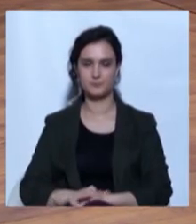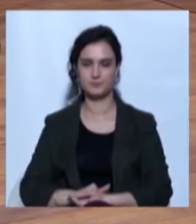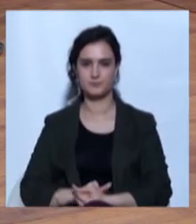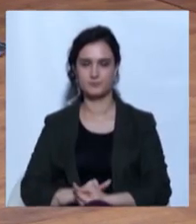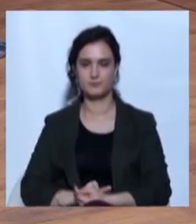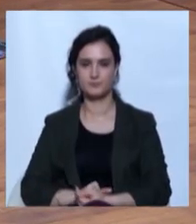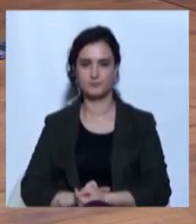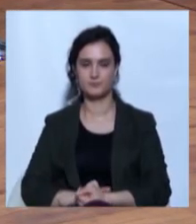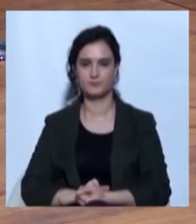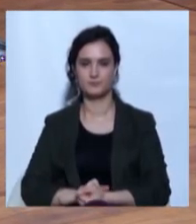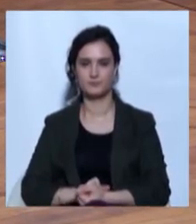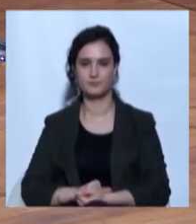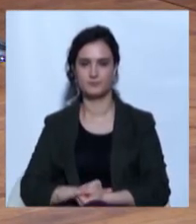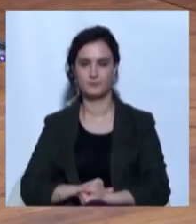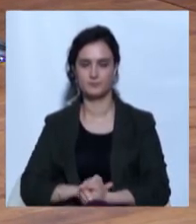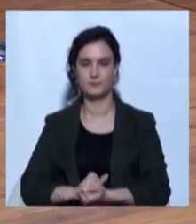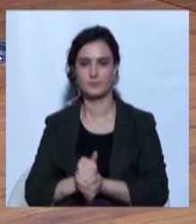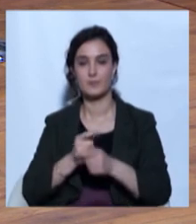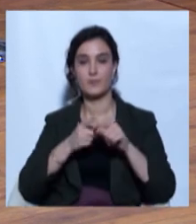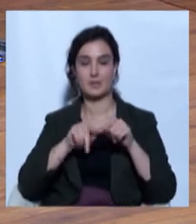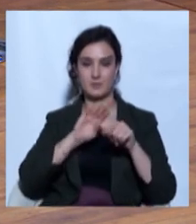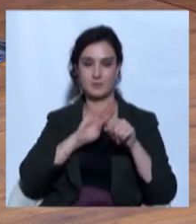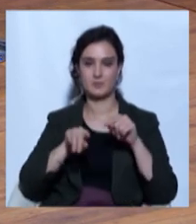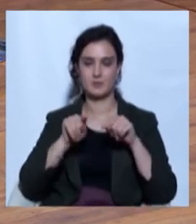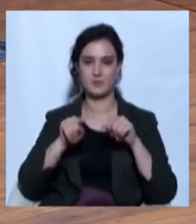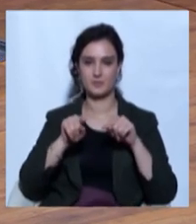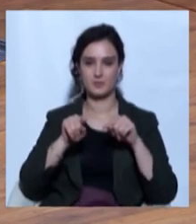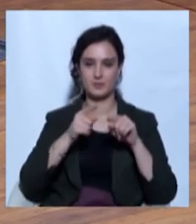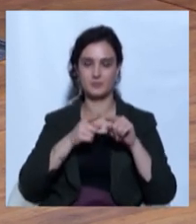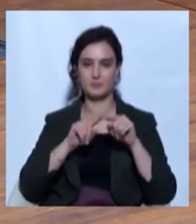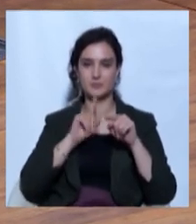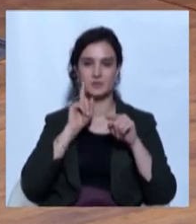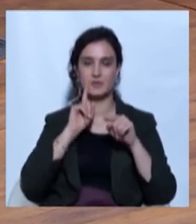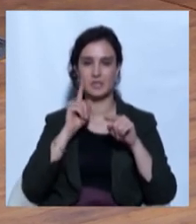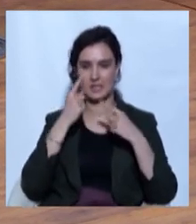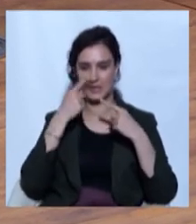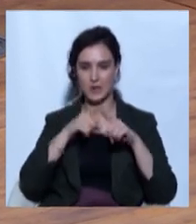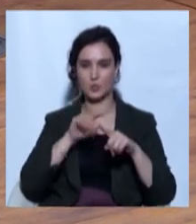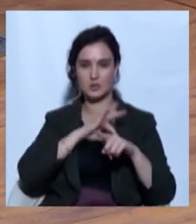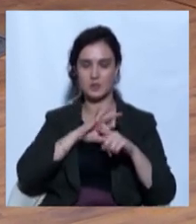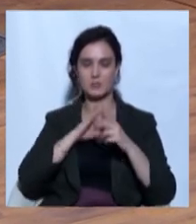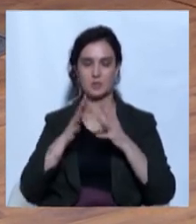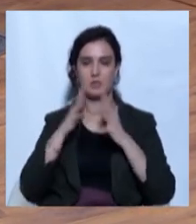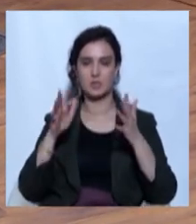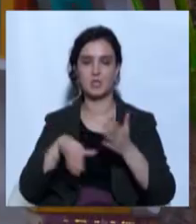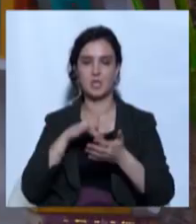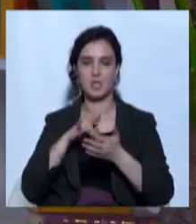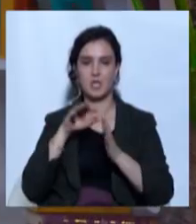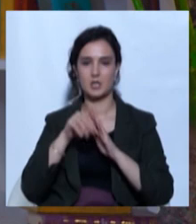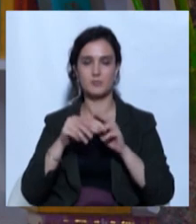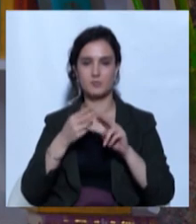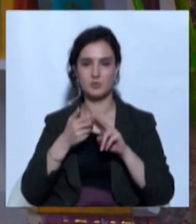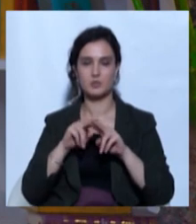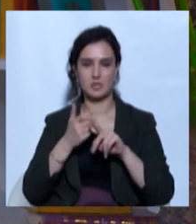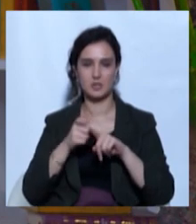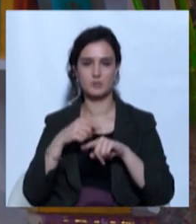გარდა ამ ნიმუშებისა, რომელიც მე თქვენ გაჩვენეთ, მწვანე არქიტექტურას იყენებენ დიდ ქალაქებში და ეს არის